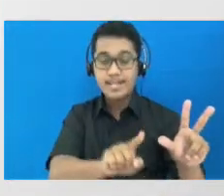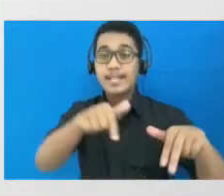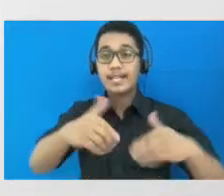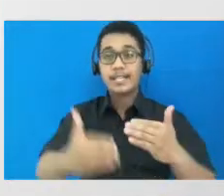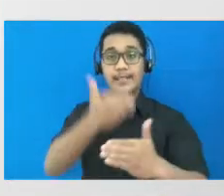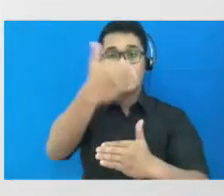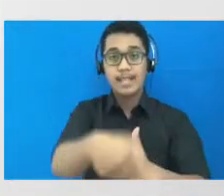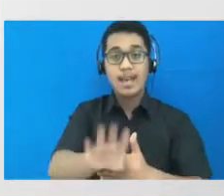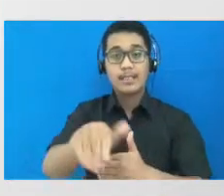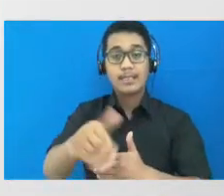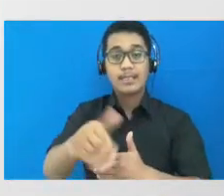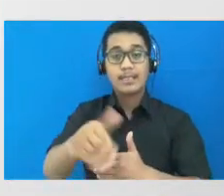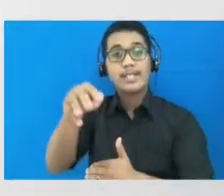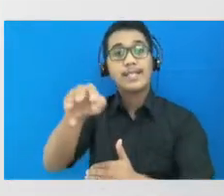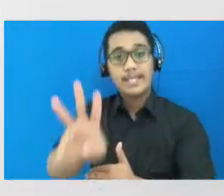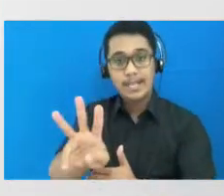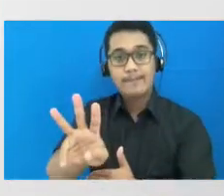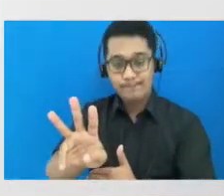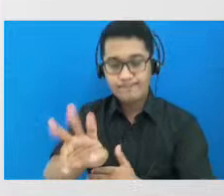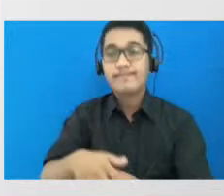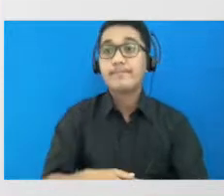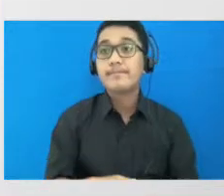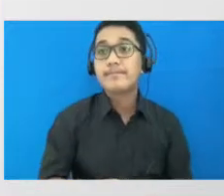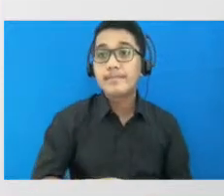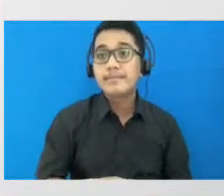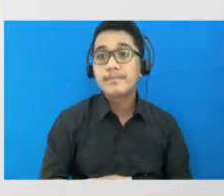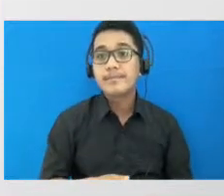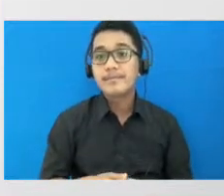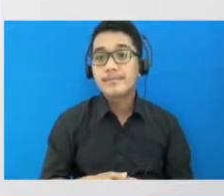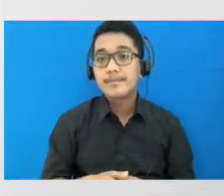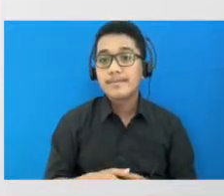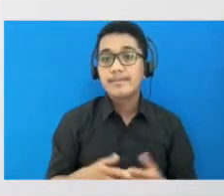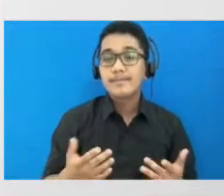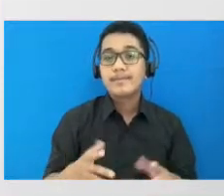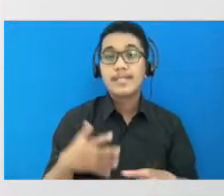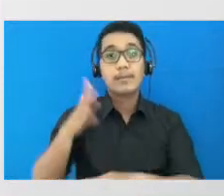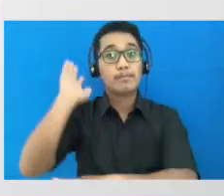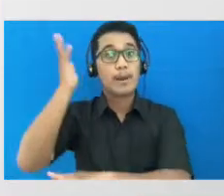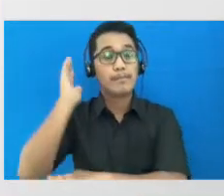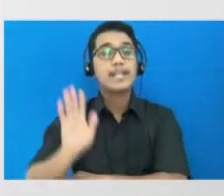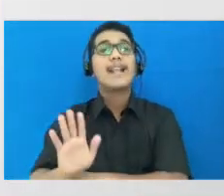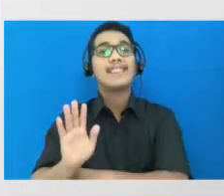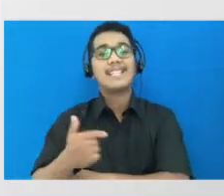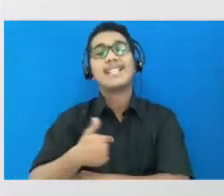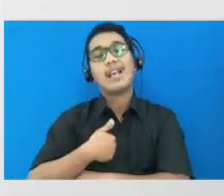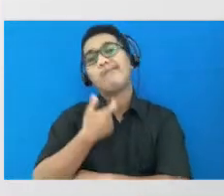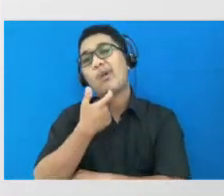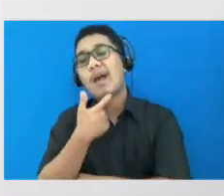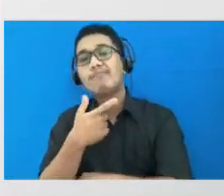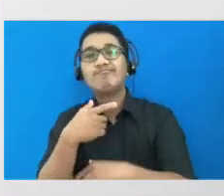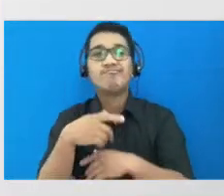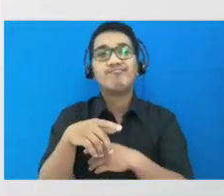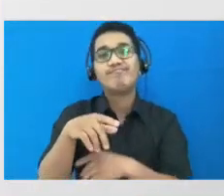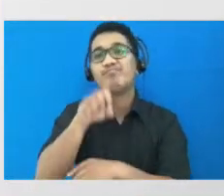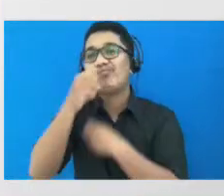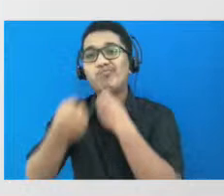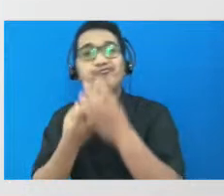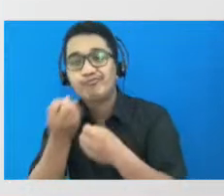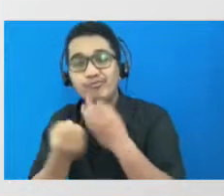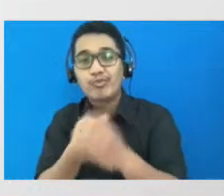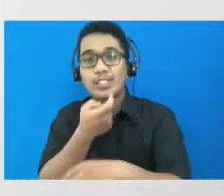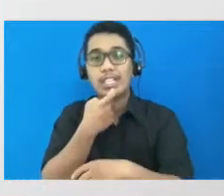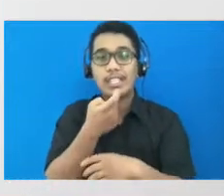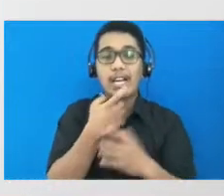dari implementasi dari GDPR. Dan nanti di presentasi saya juga saya akan coba memaparkan sedikit review terkait